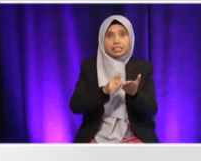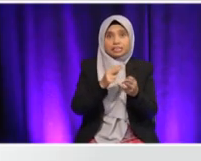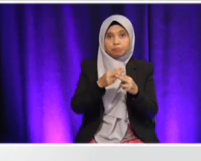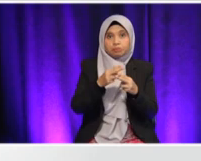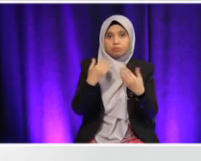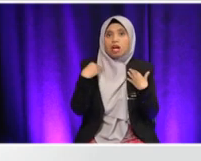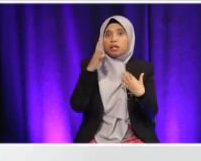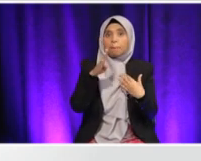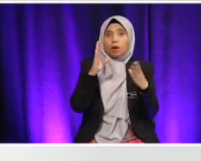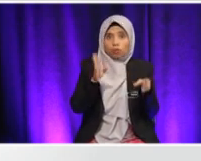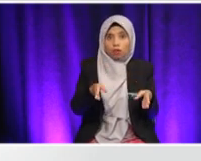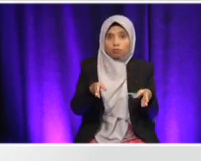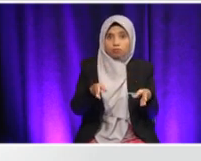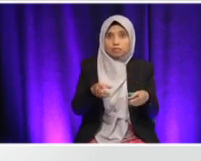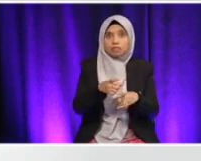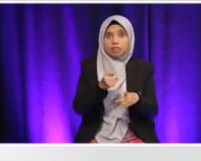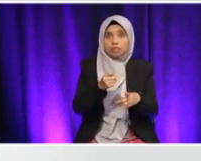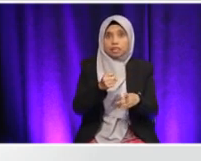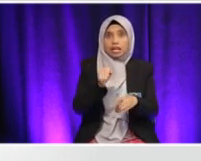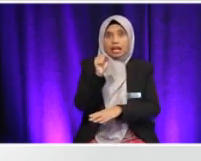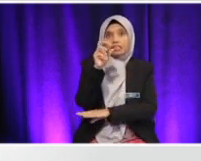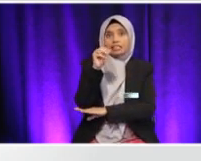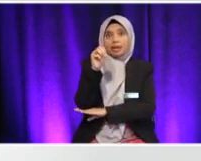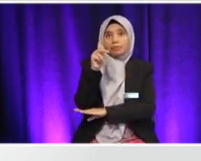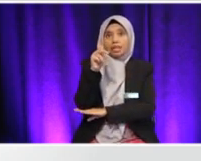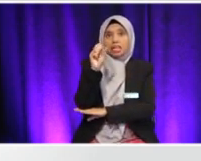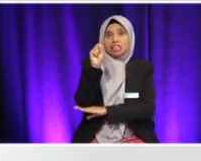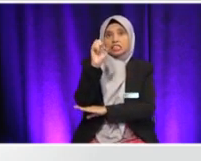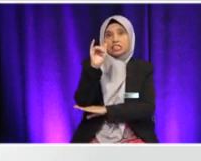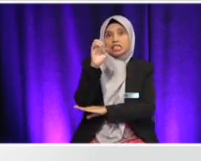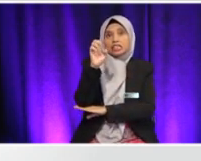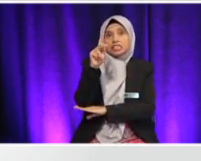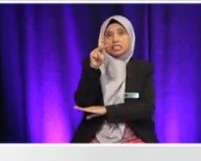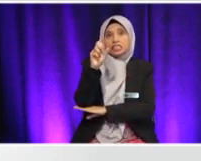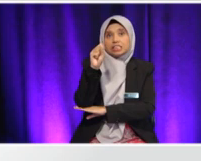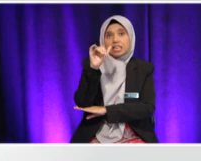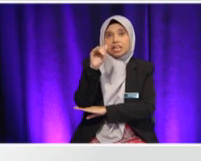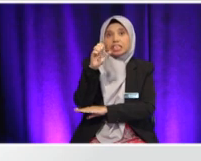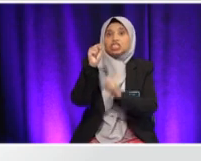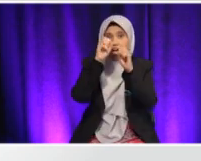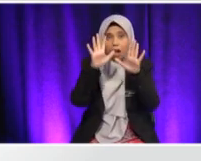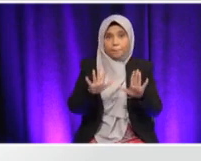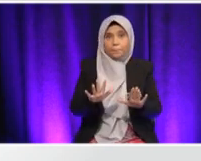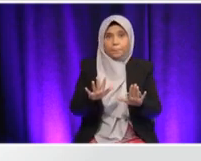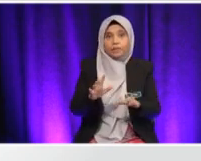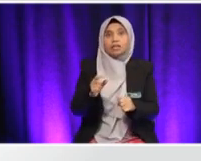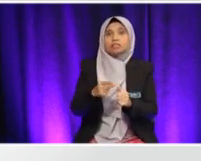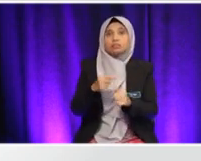orang murid daripada SMK 2 yang akan menemani saya pada hari ini Oke murid yang pertama